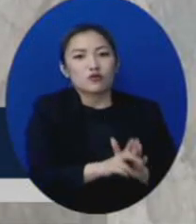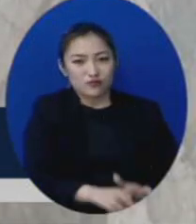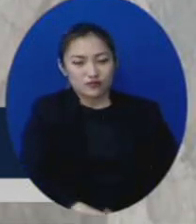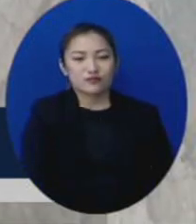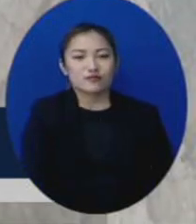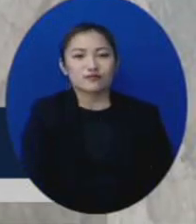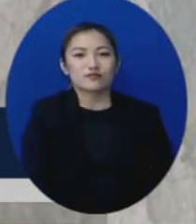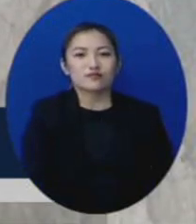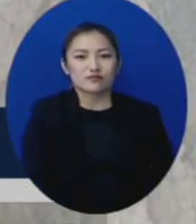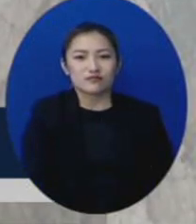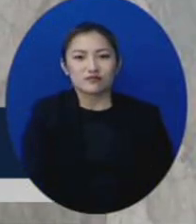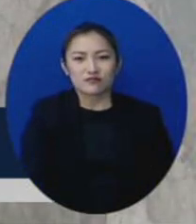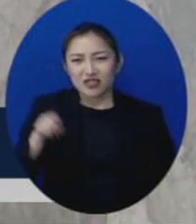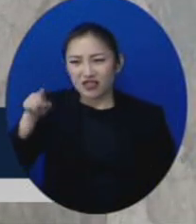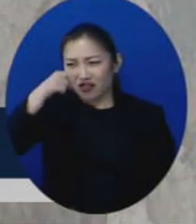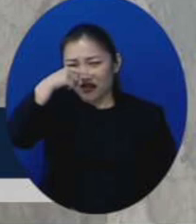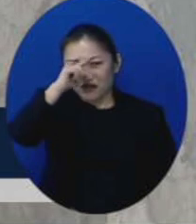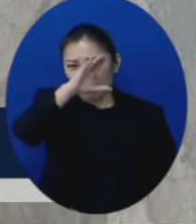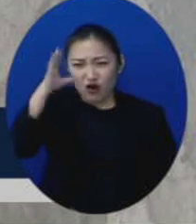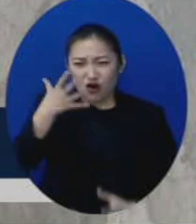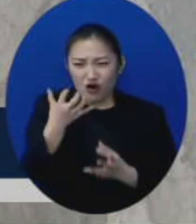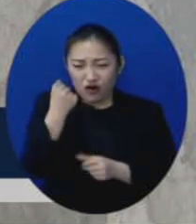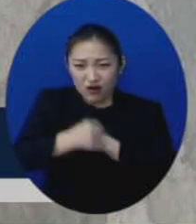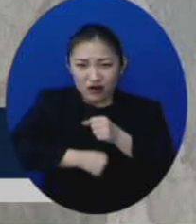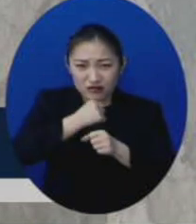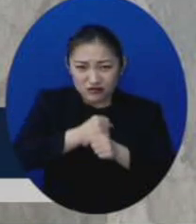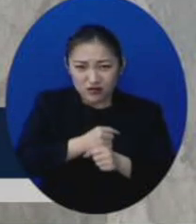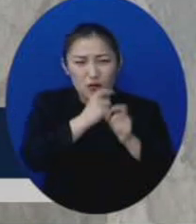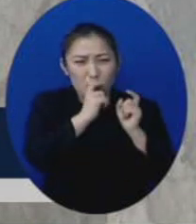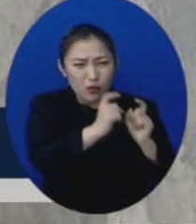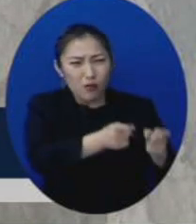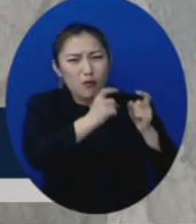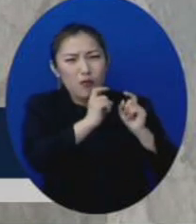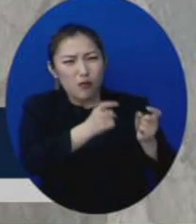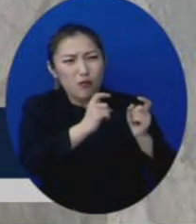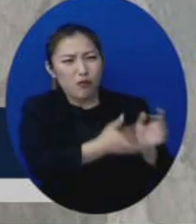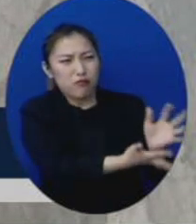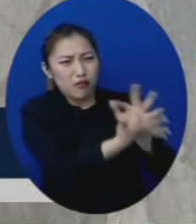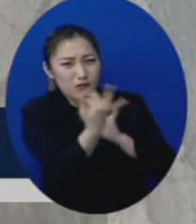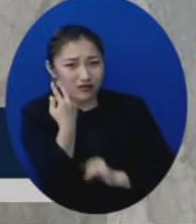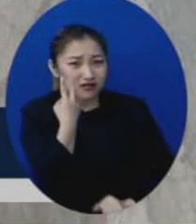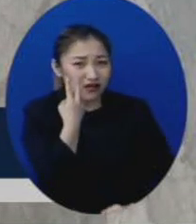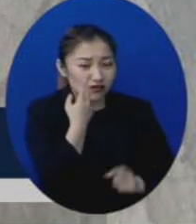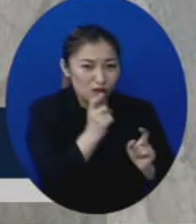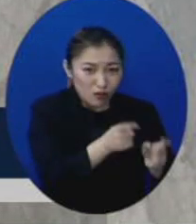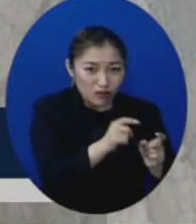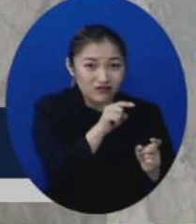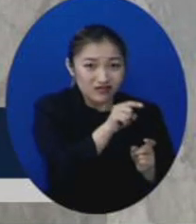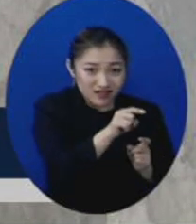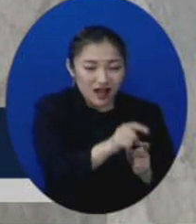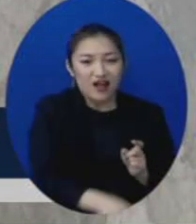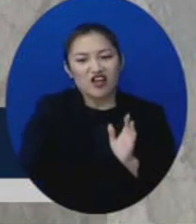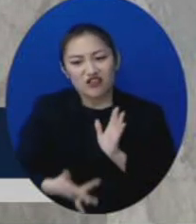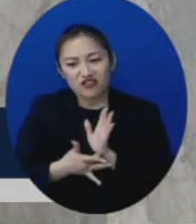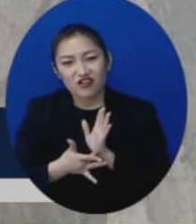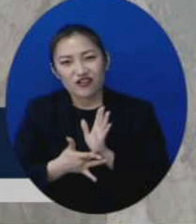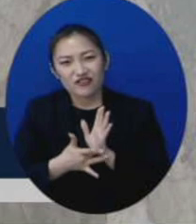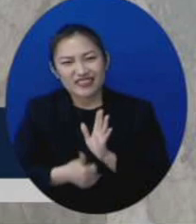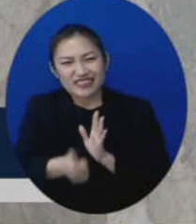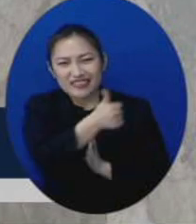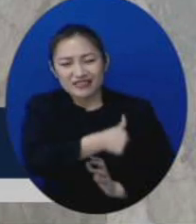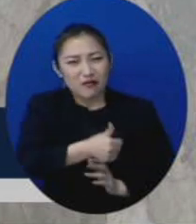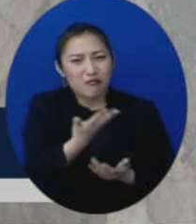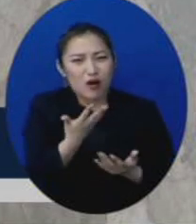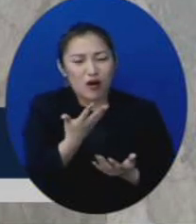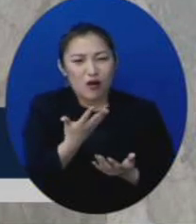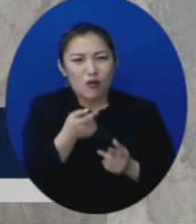Бид олон жил болсон энэ эмнэлгийн засвар үйлчилгээ дандаа хуучирч хоцордог. Дээрээс нь бас одоо технологийн хоцрогдолтой,